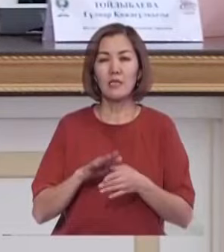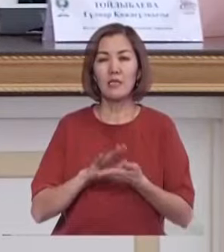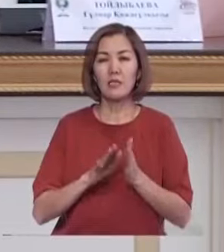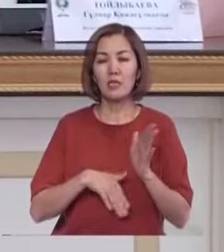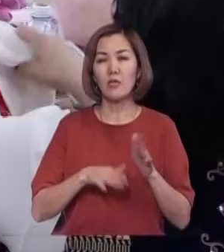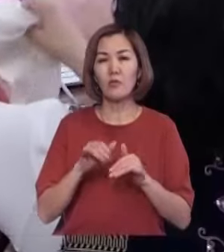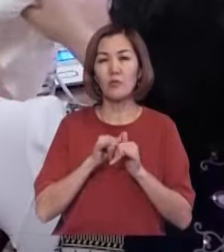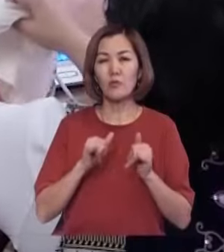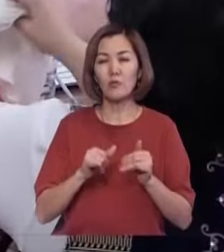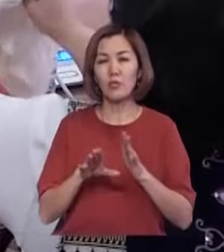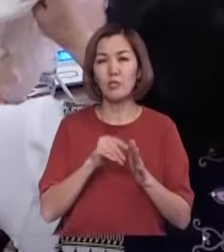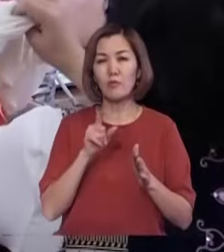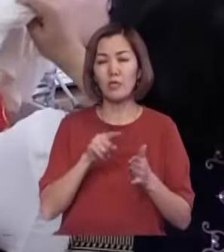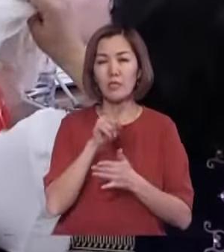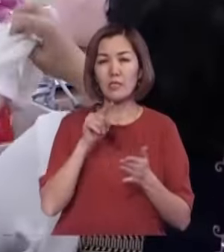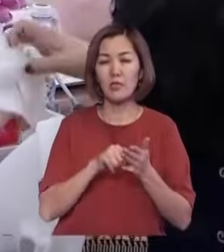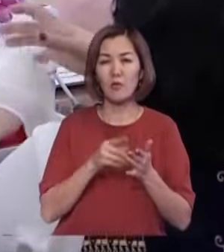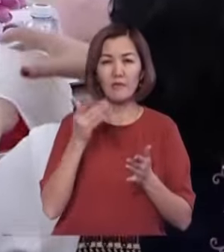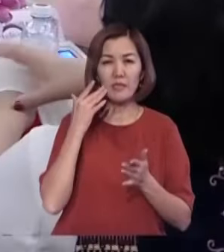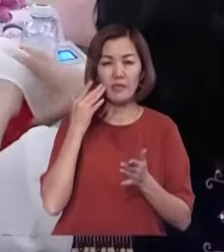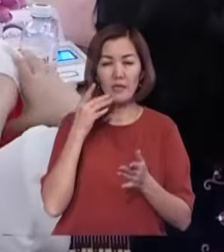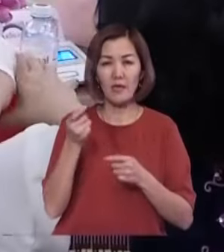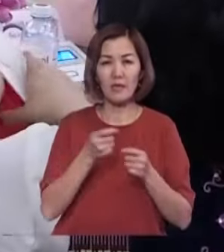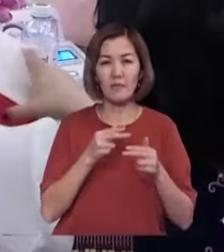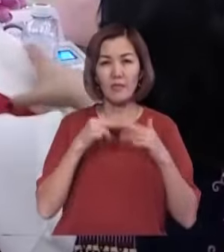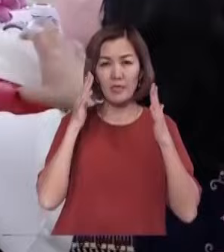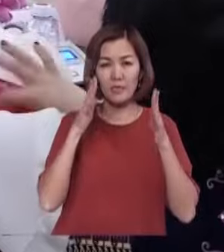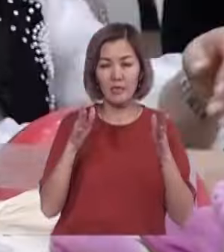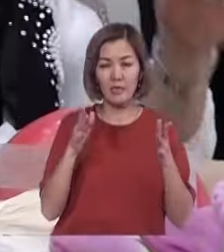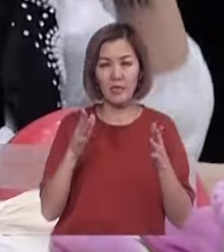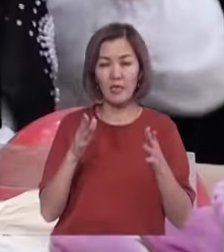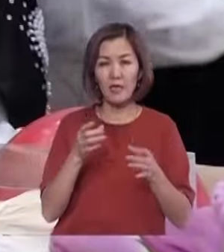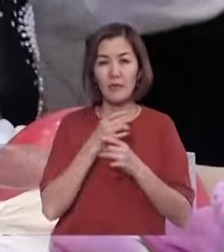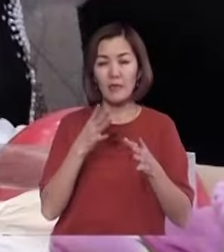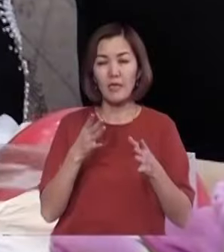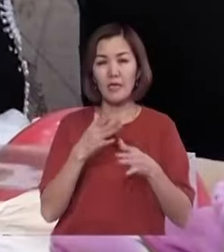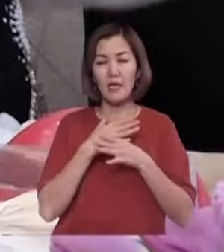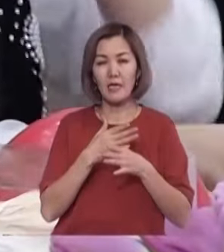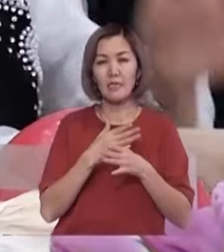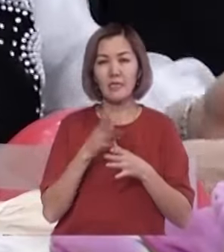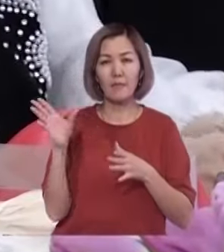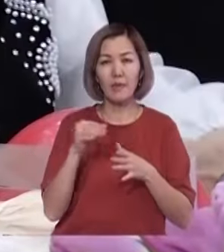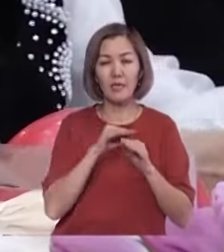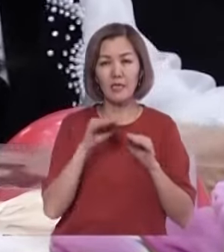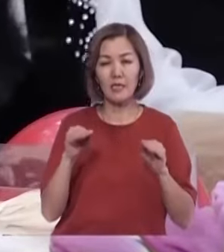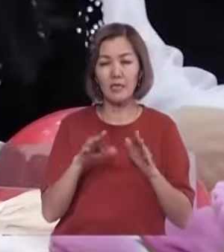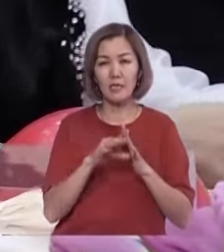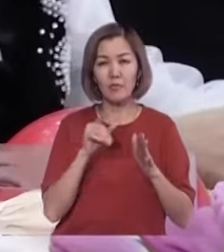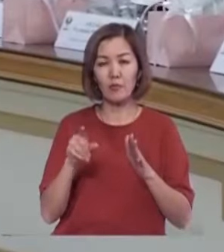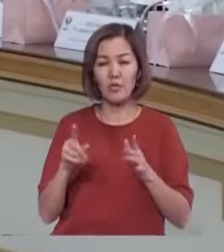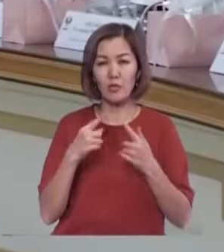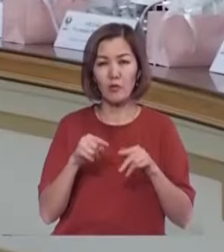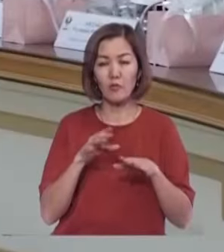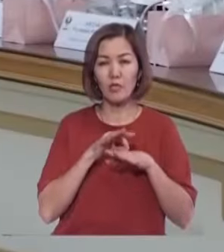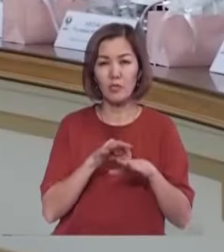жақсартуға бағытталған депутаттық сауалдардың қай-қайсысы да әкімдік назарынан тыс қалмайды. Мерейлі мереке аясында барлық деңгейдегі мәслихат депутаттарының